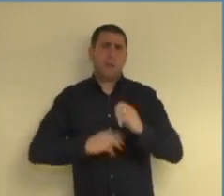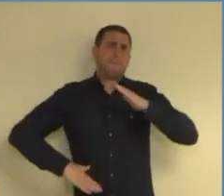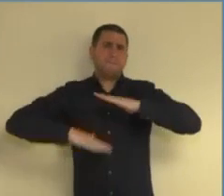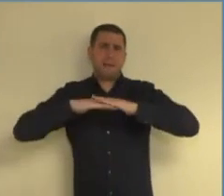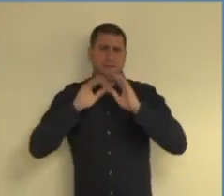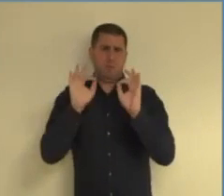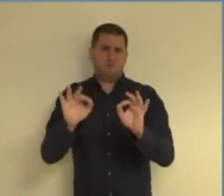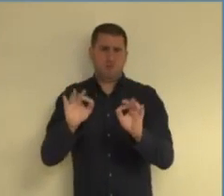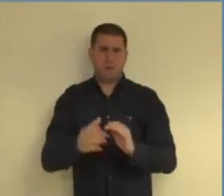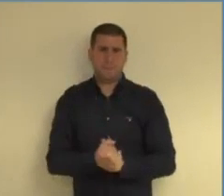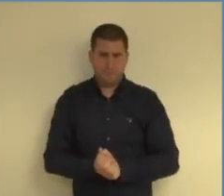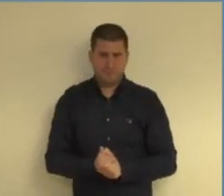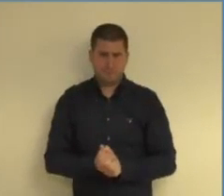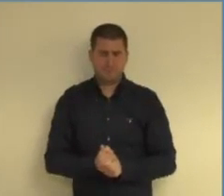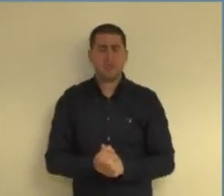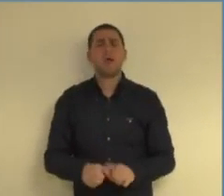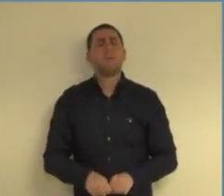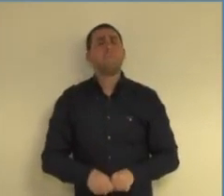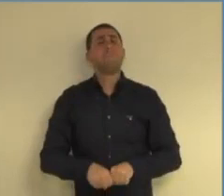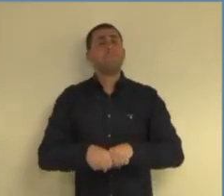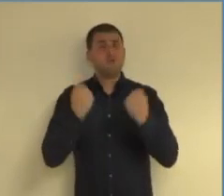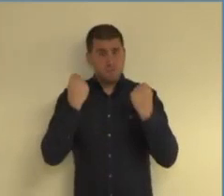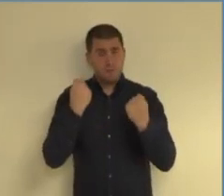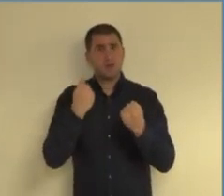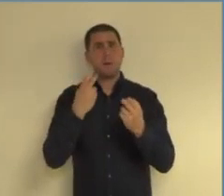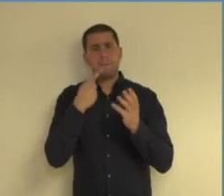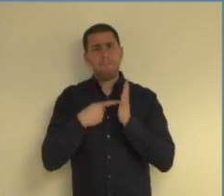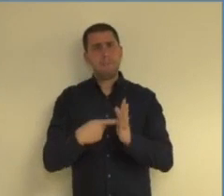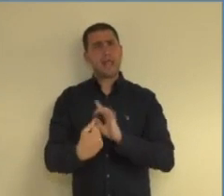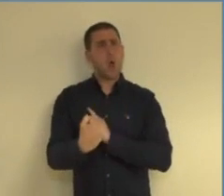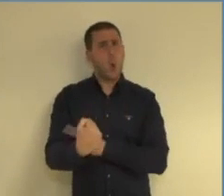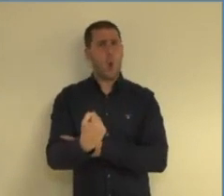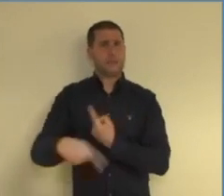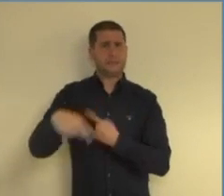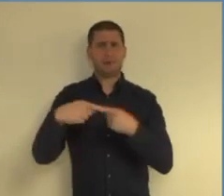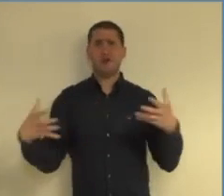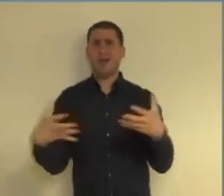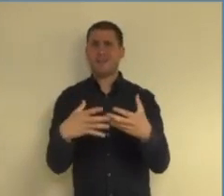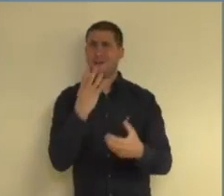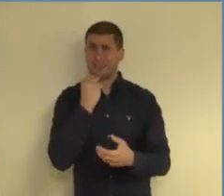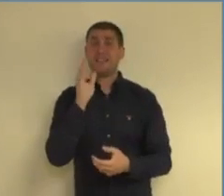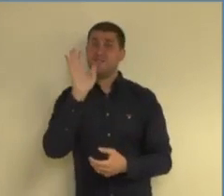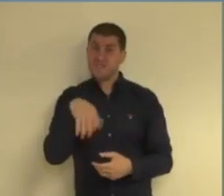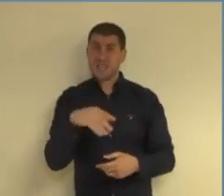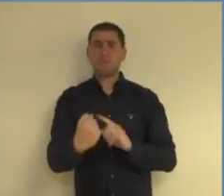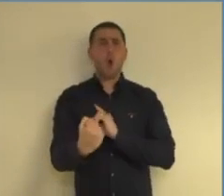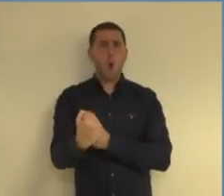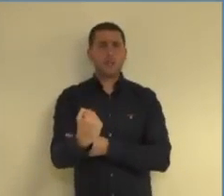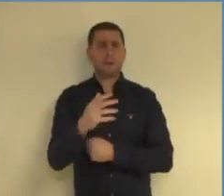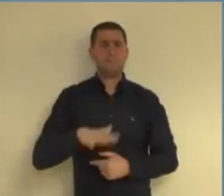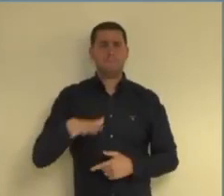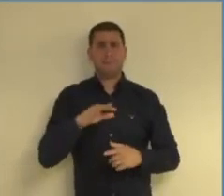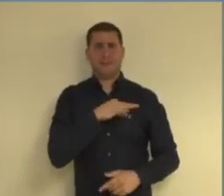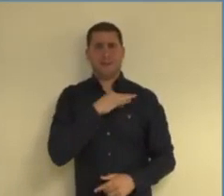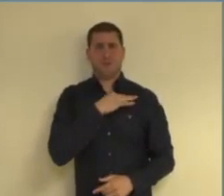המקסימום עבורם המשבר הזה מגלה גם את העוצמה שלנו גם כחברה וגם את העוצמה שלנו כמערכת